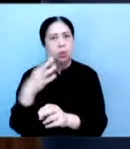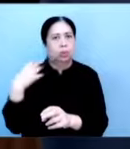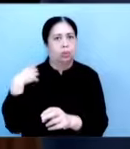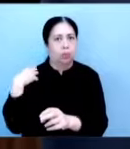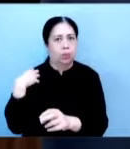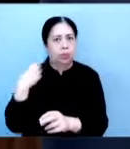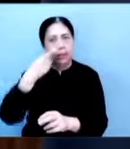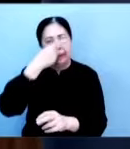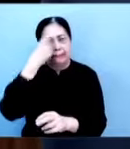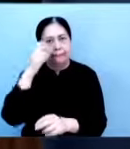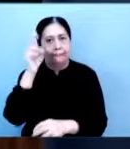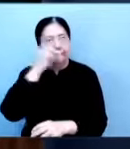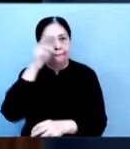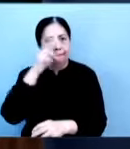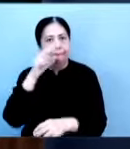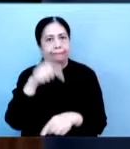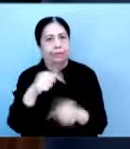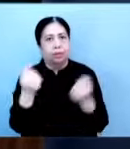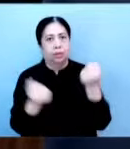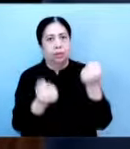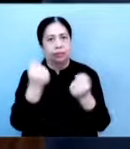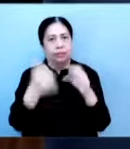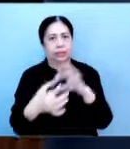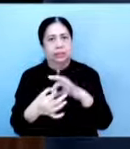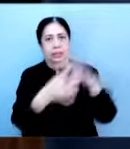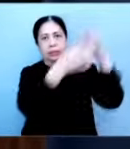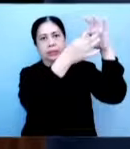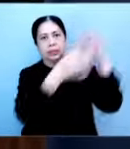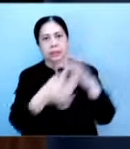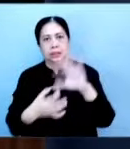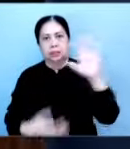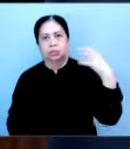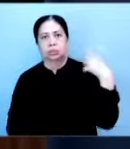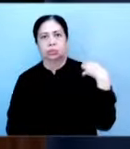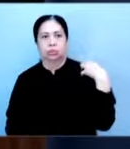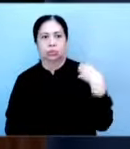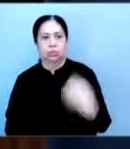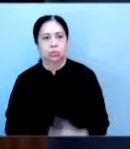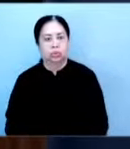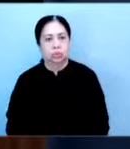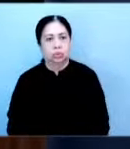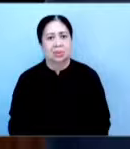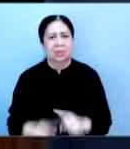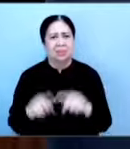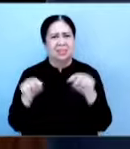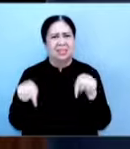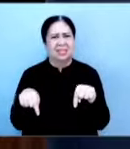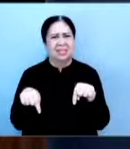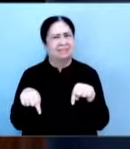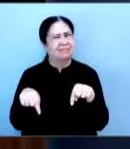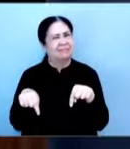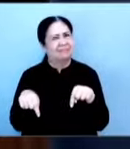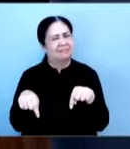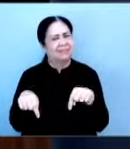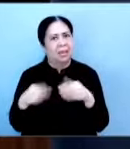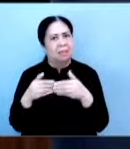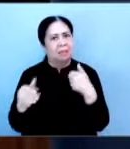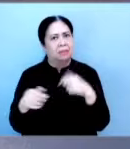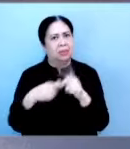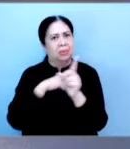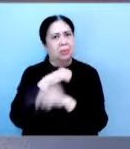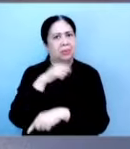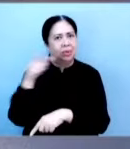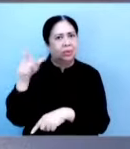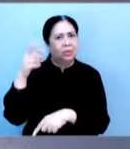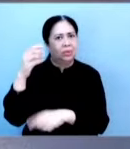yung kapabayaan ng driver ay kapabayaan ng kanyang amo okay pero sa kaso kasing ito bago mapanagot yung may-ari nung